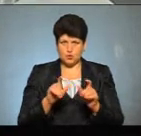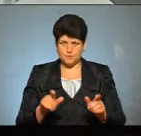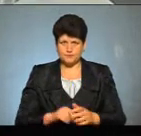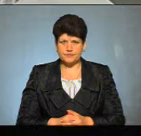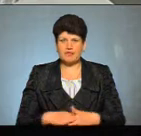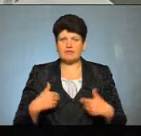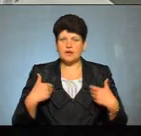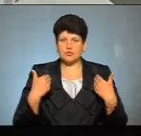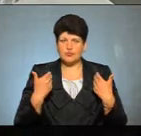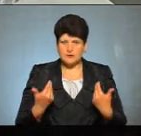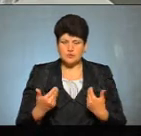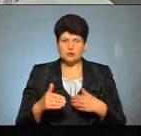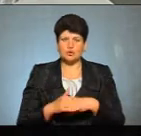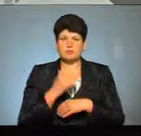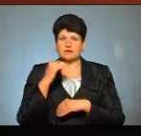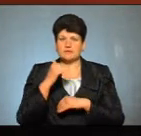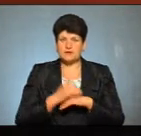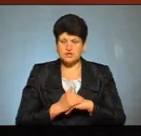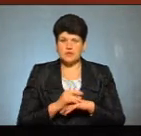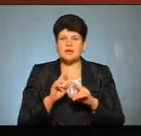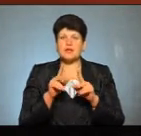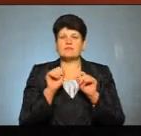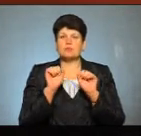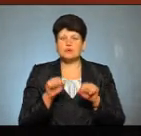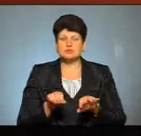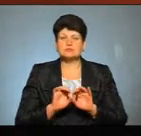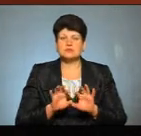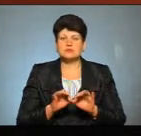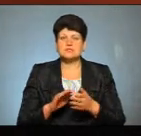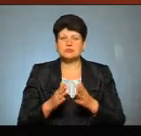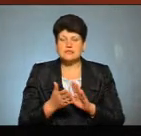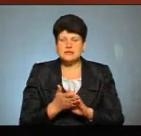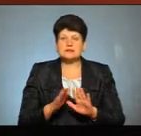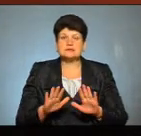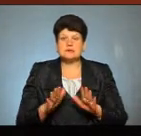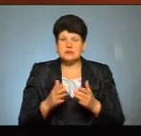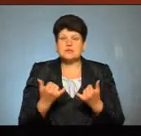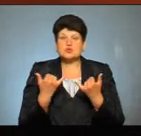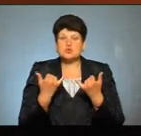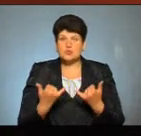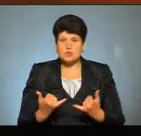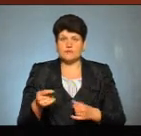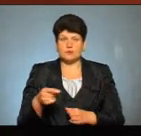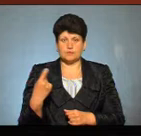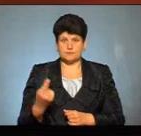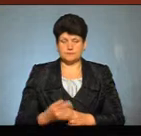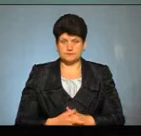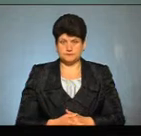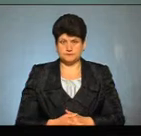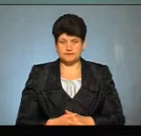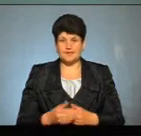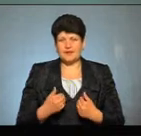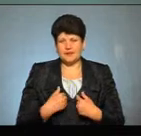вітаю. Добрий вечір. Отож, як ви можете охарактеризувати ситуацію, яка склалася сьогодні на Тернопільщині? Я